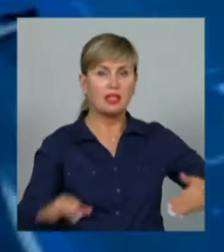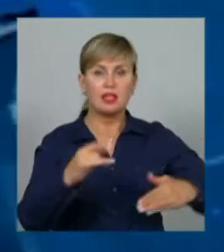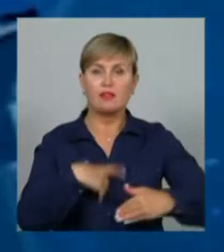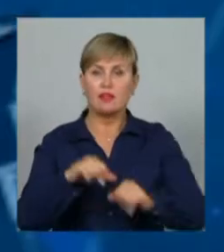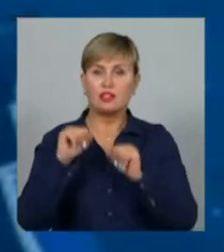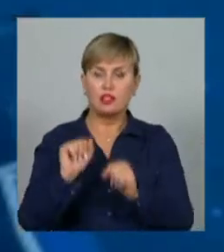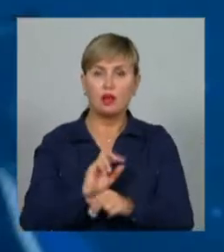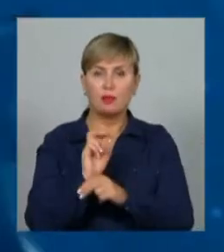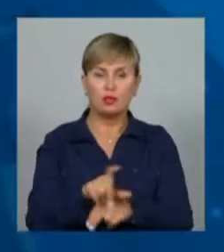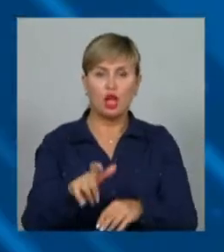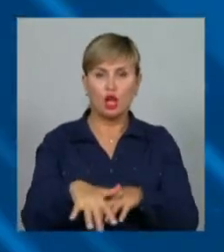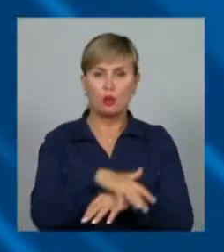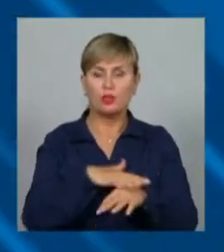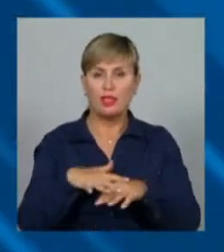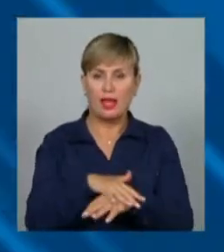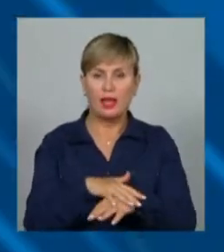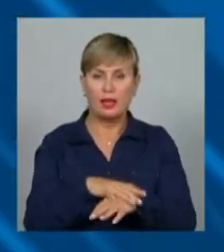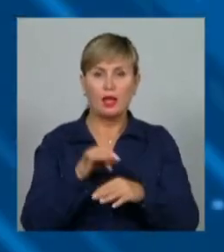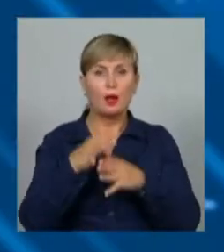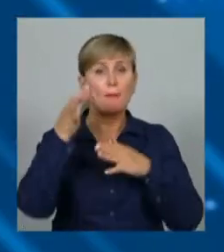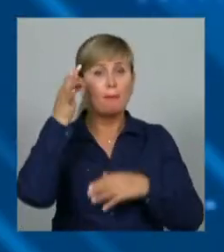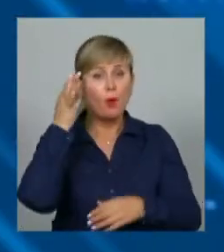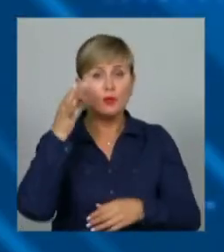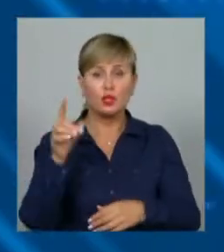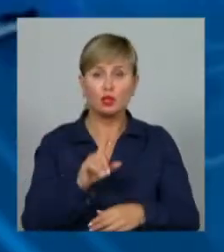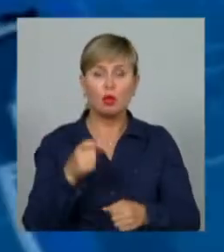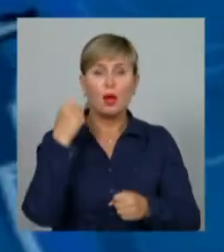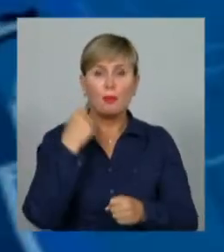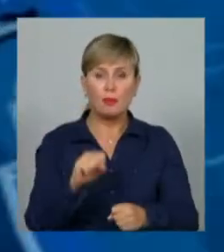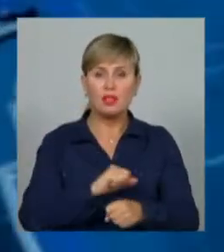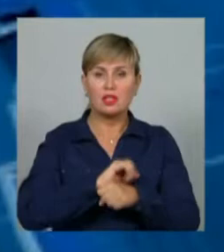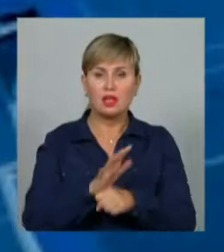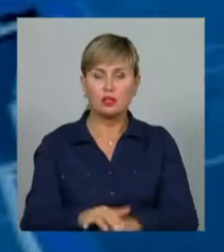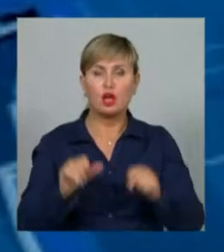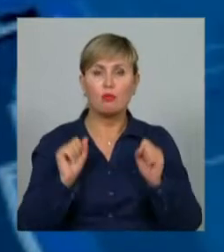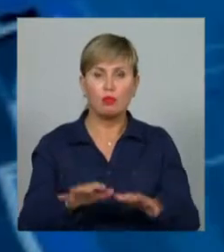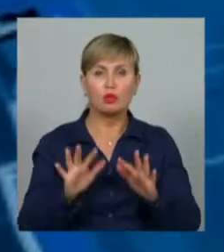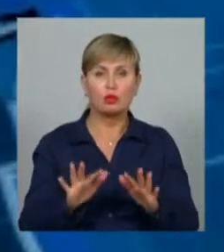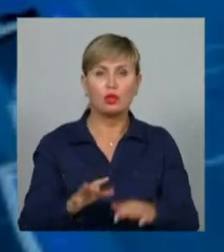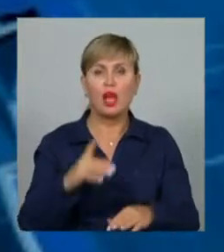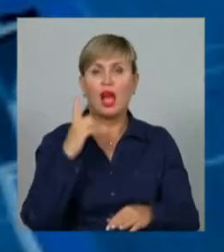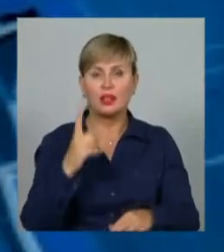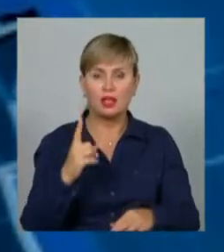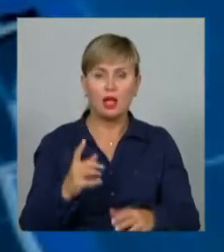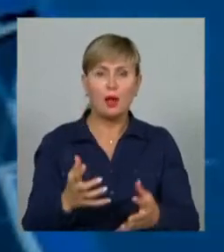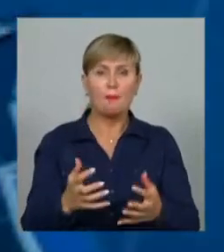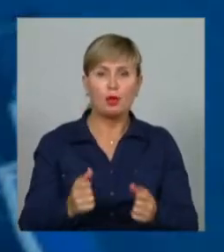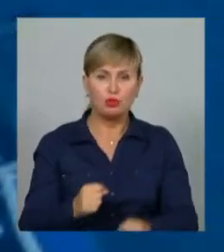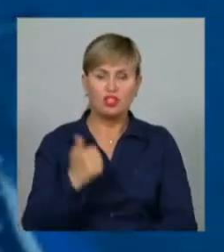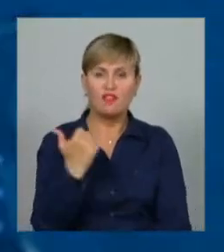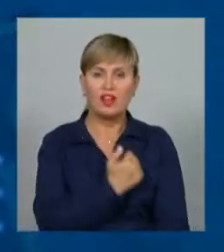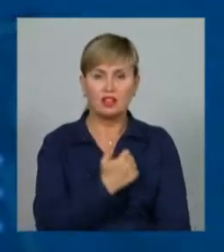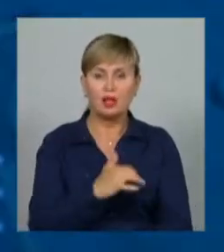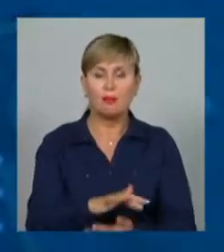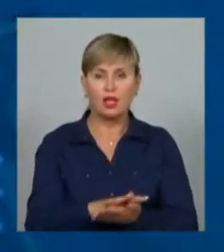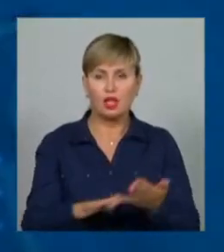воздержитесь от посещения мест массового скопления людей. И помните, что победить коронавирус можно только одним способом – получить вакцину. А